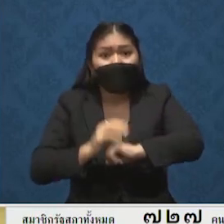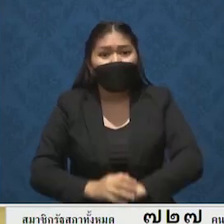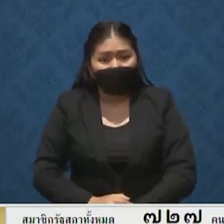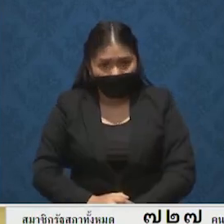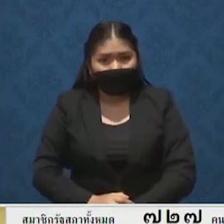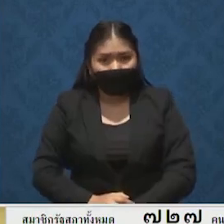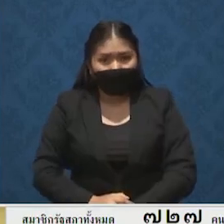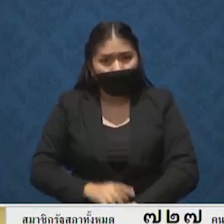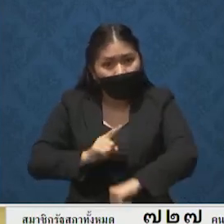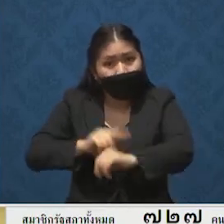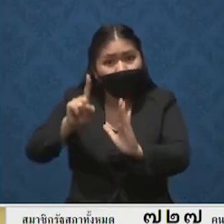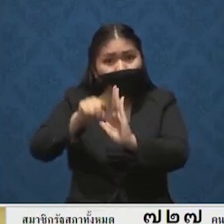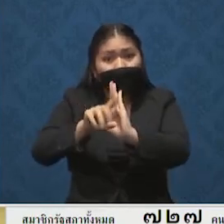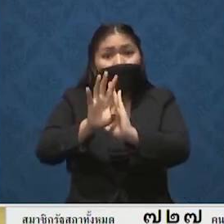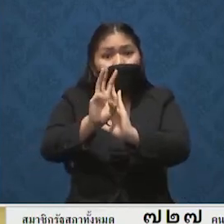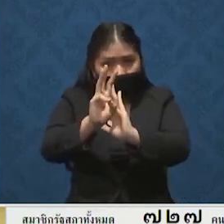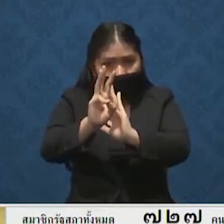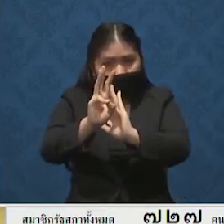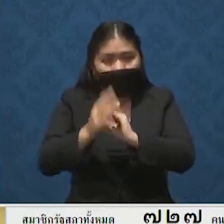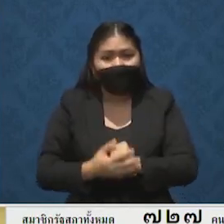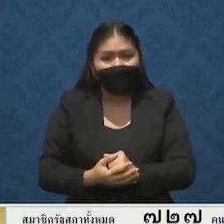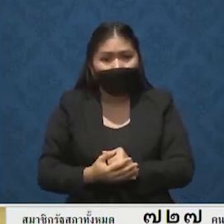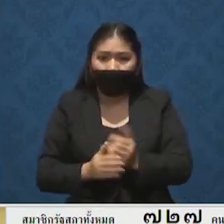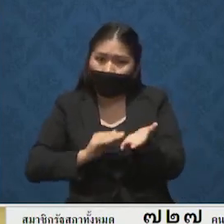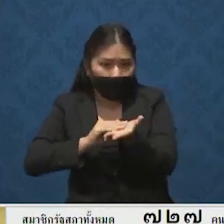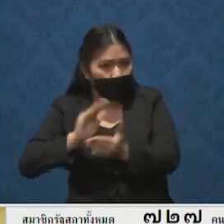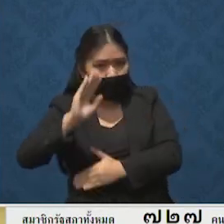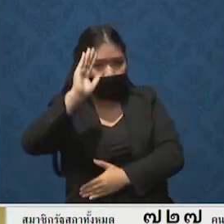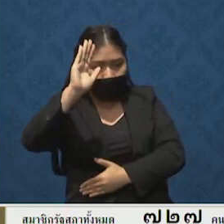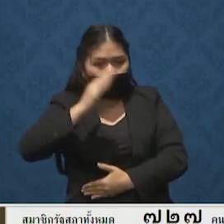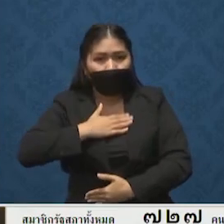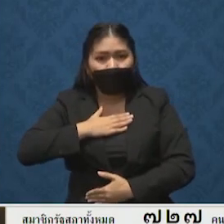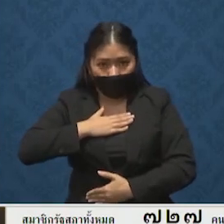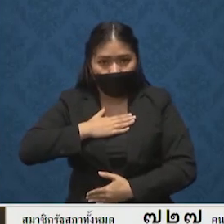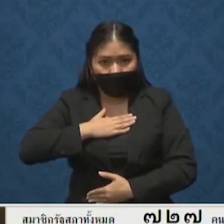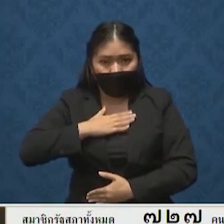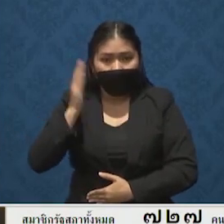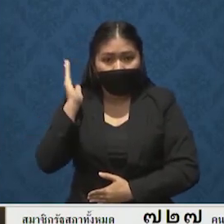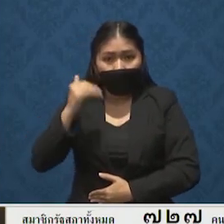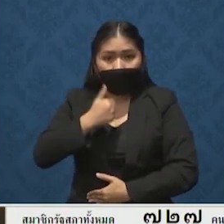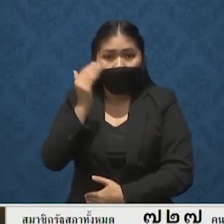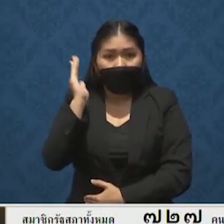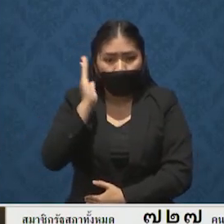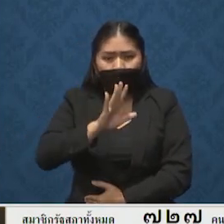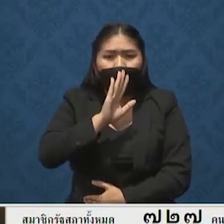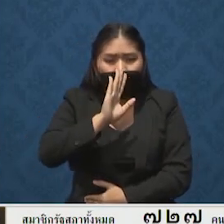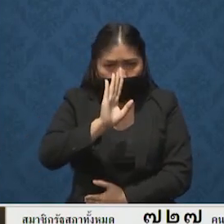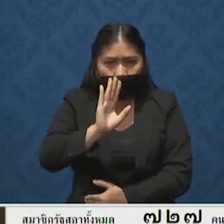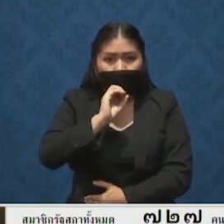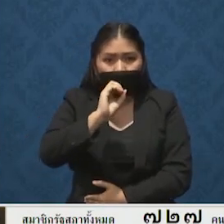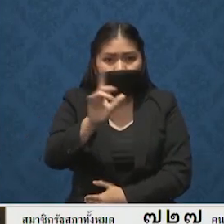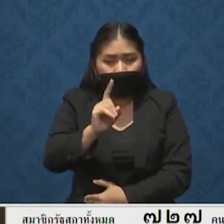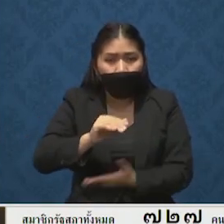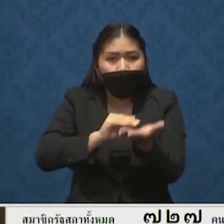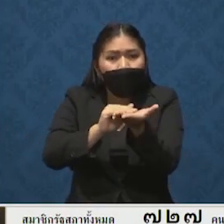อีก6นาทีนะครับอีก6นาทีครับ ผมจะเด็ดอินสว่างครับ ครับ ท่านประธานขออนุญาตครับ ครับผมครับ ท่านประธานครับผม